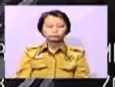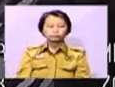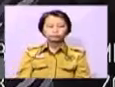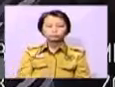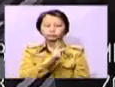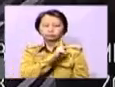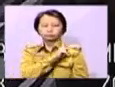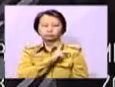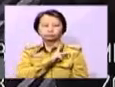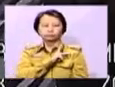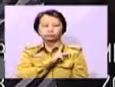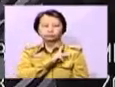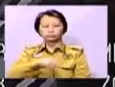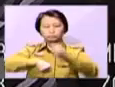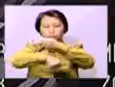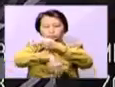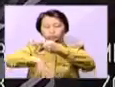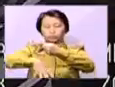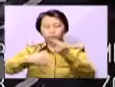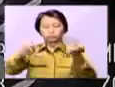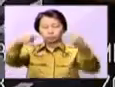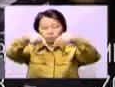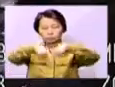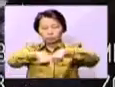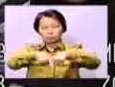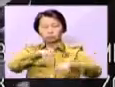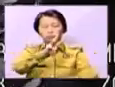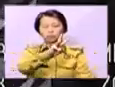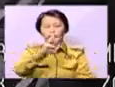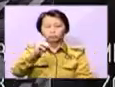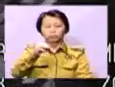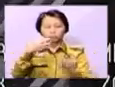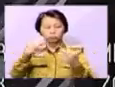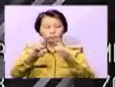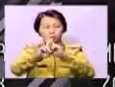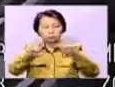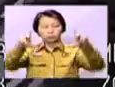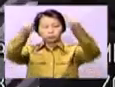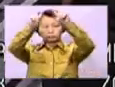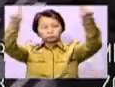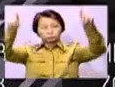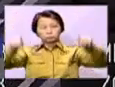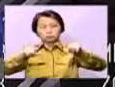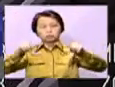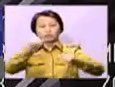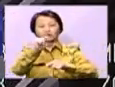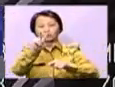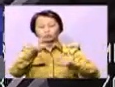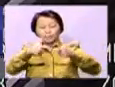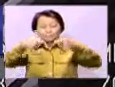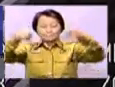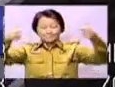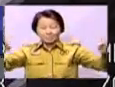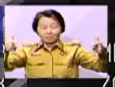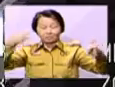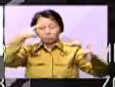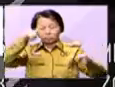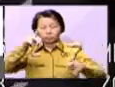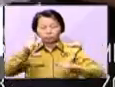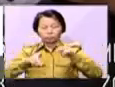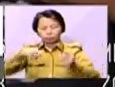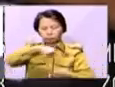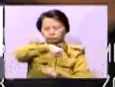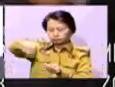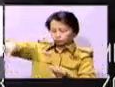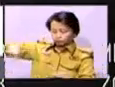Ketua Cawangan UMNO Wangsa Maju yang telah menyediakan skrin besar untuk penduduk sekitar Wangsa Maju